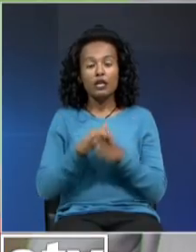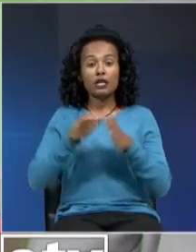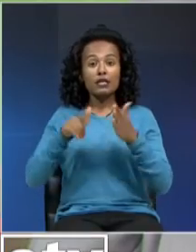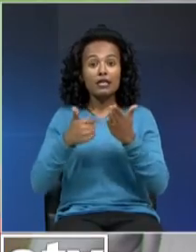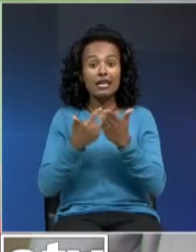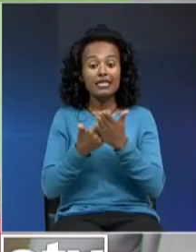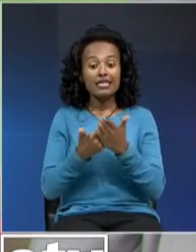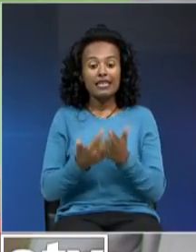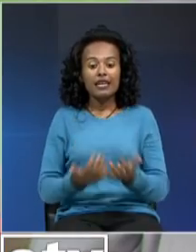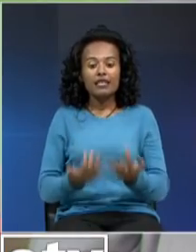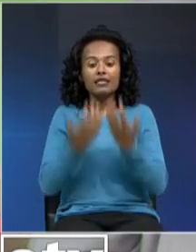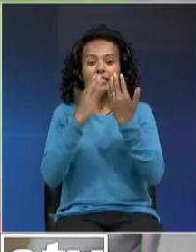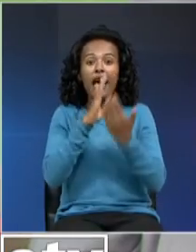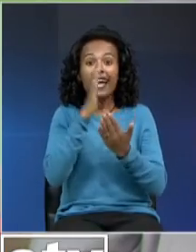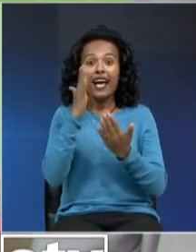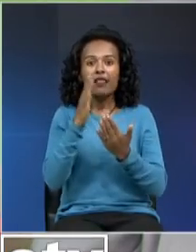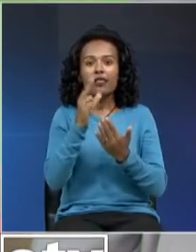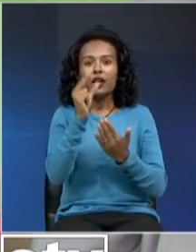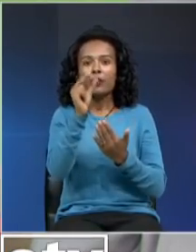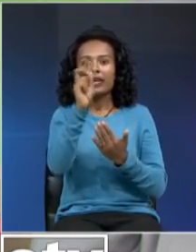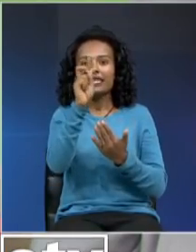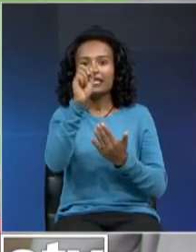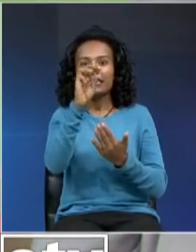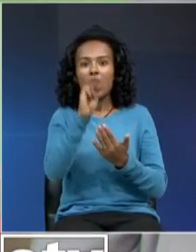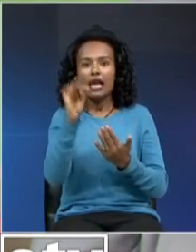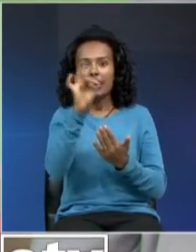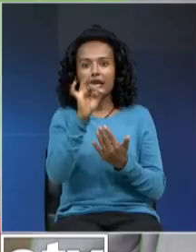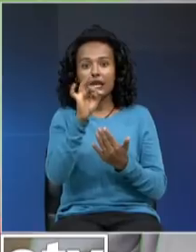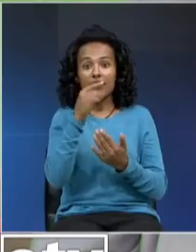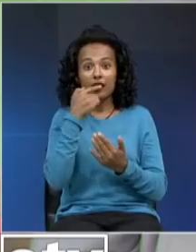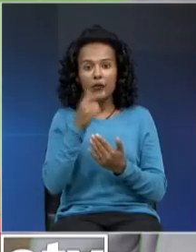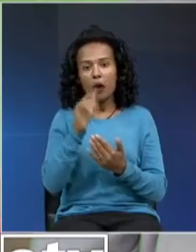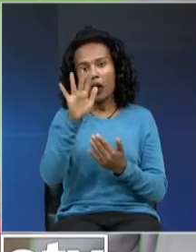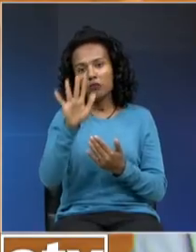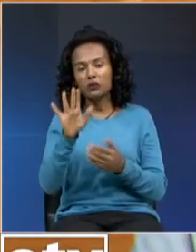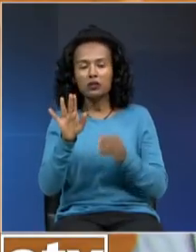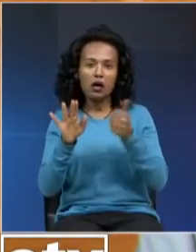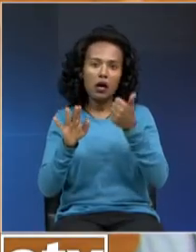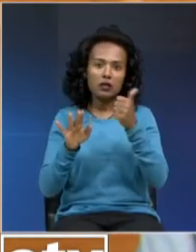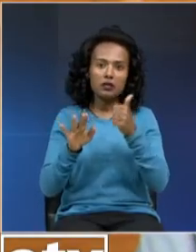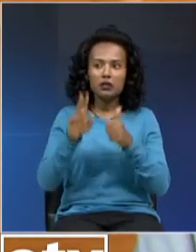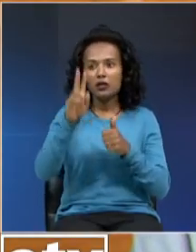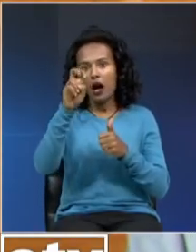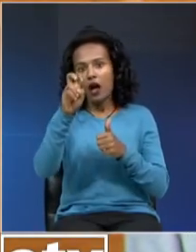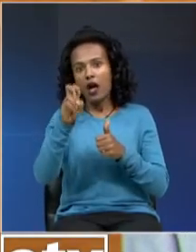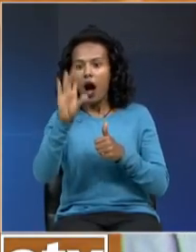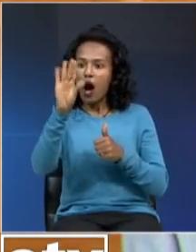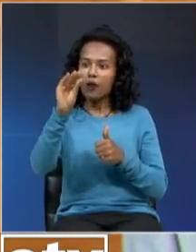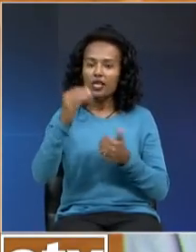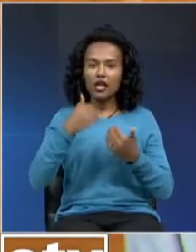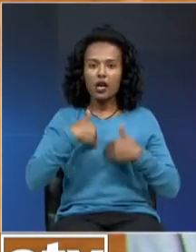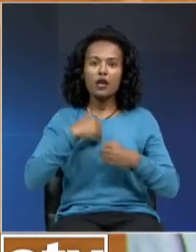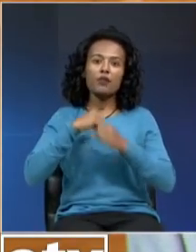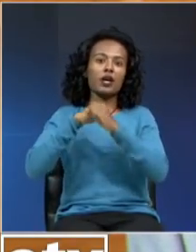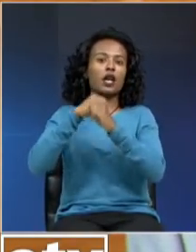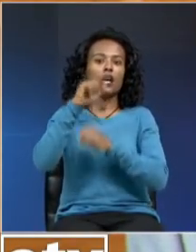ስለዚህ ሳይቃጠል በቅጠል እንደተባለው 5 10 20 50 ያለ ነው መከላከል